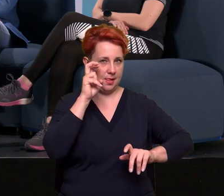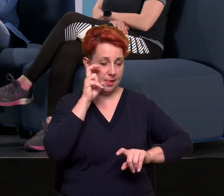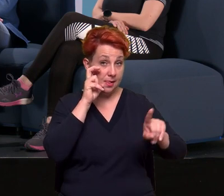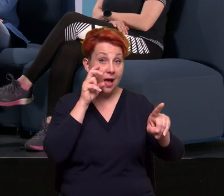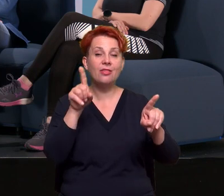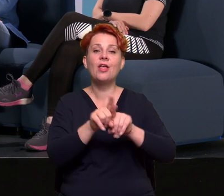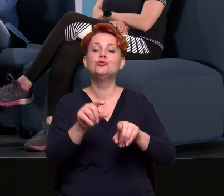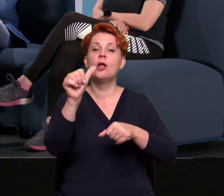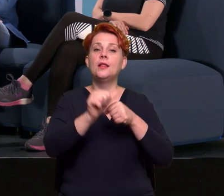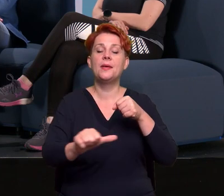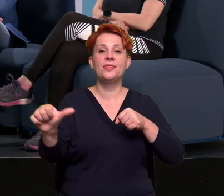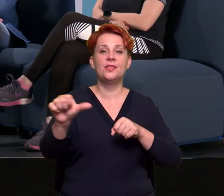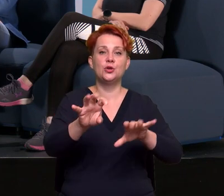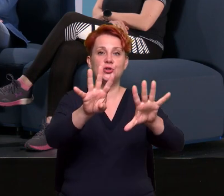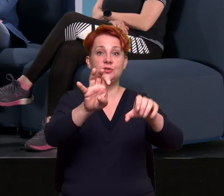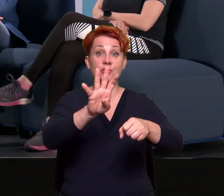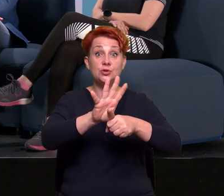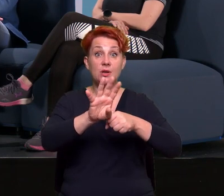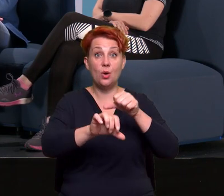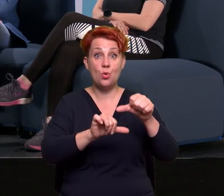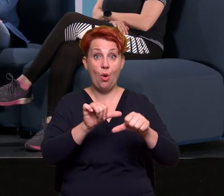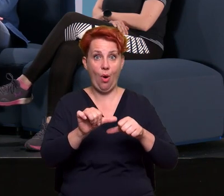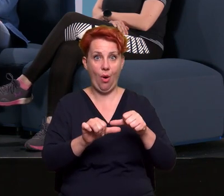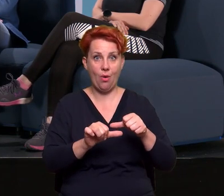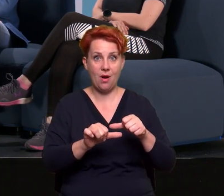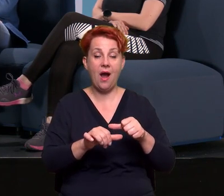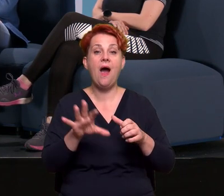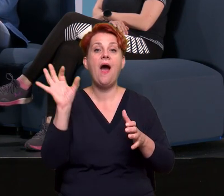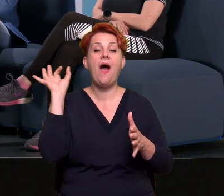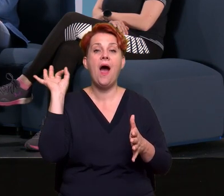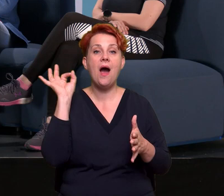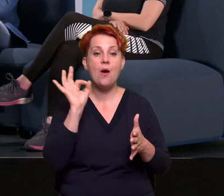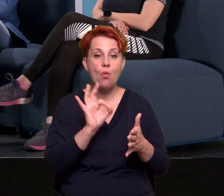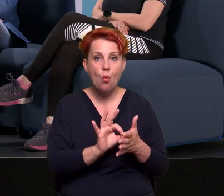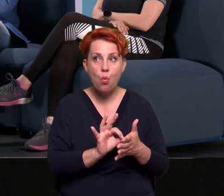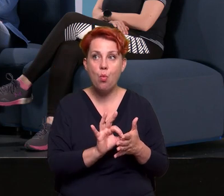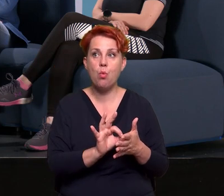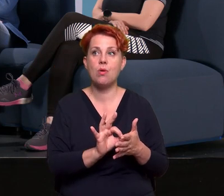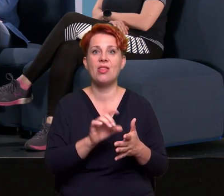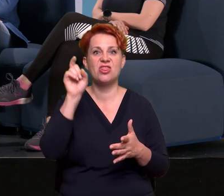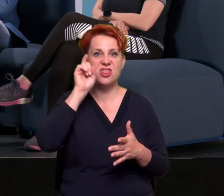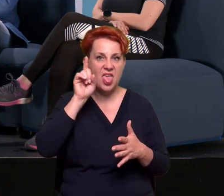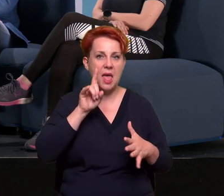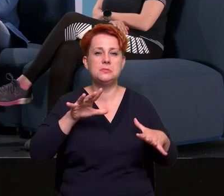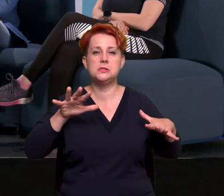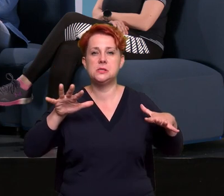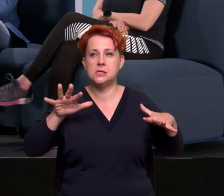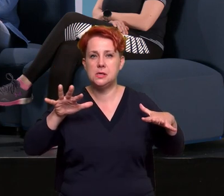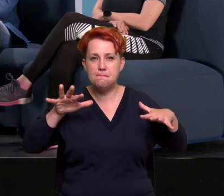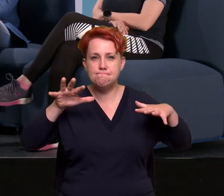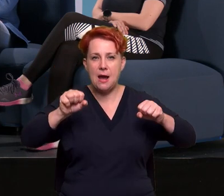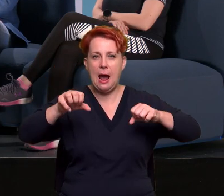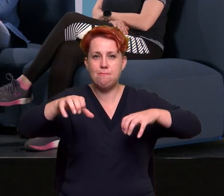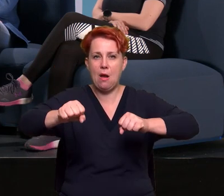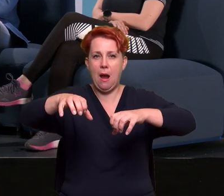wykonane w lipcu 1914 roku, czyli w momencie, kiedy jeźdźcy apokalipsy ruszyli, prawda, zaczynała się pierwsza wojna światowa,